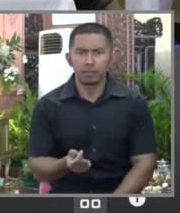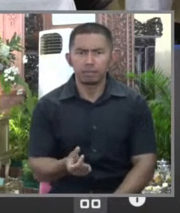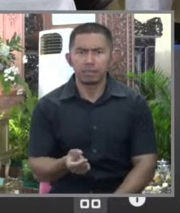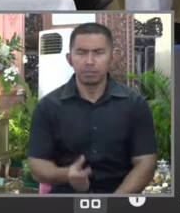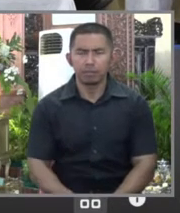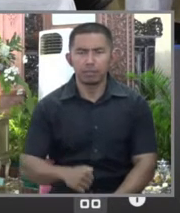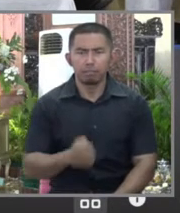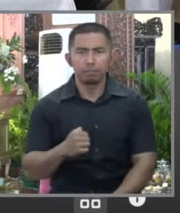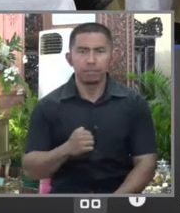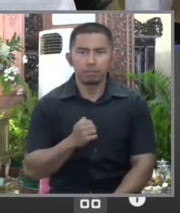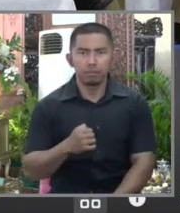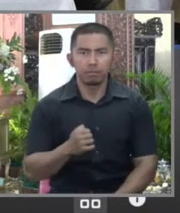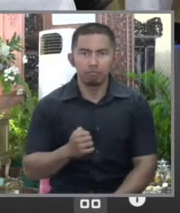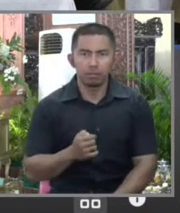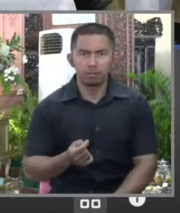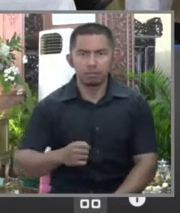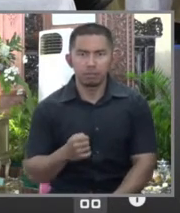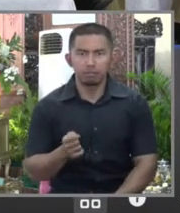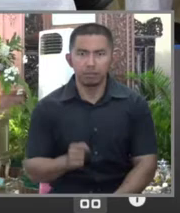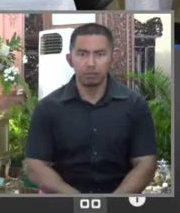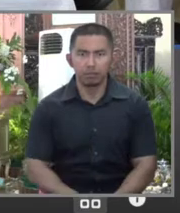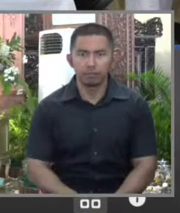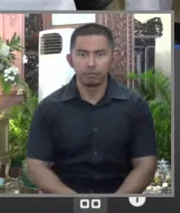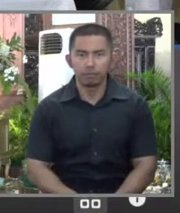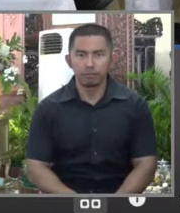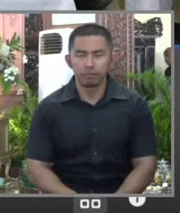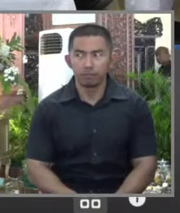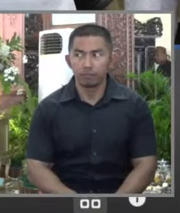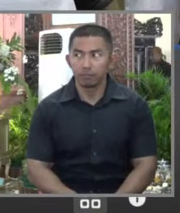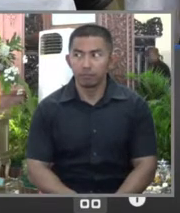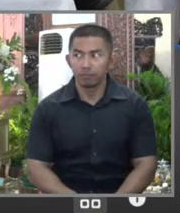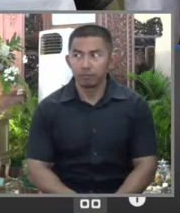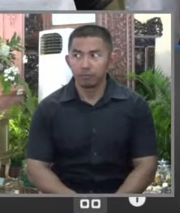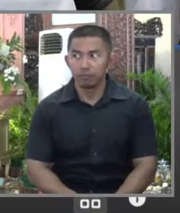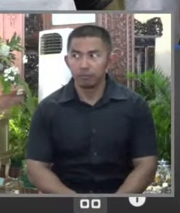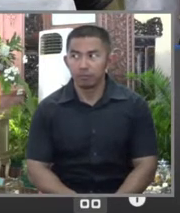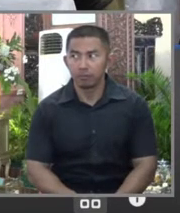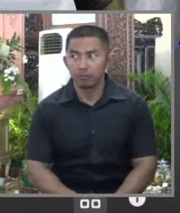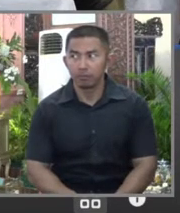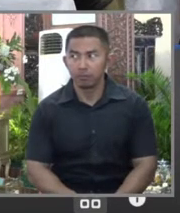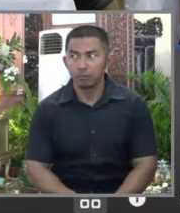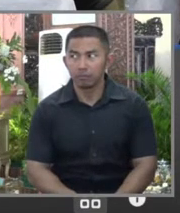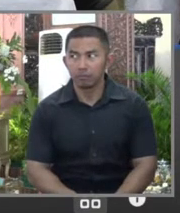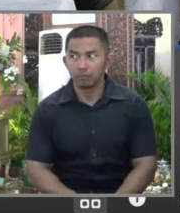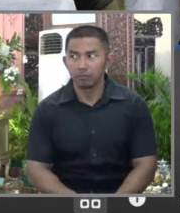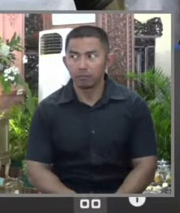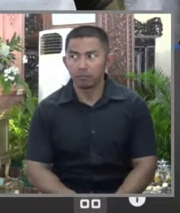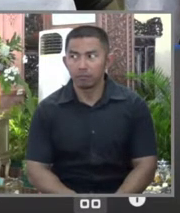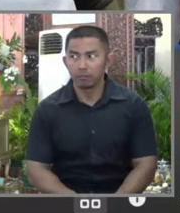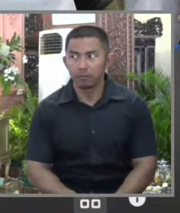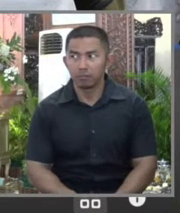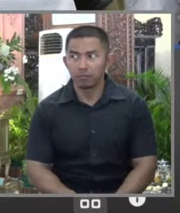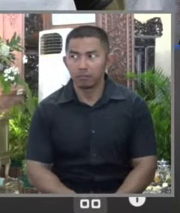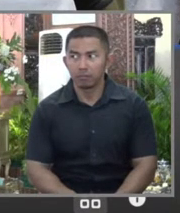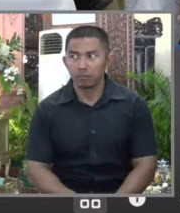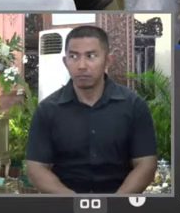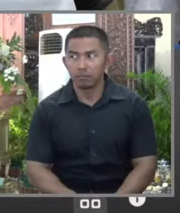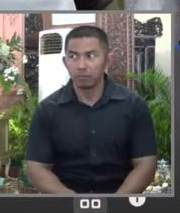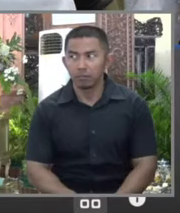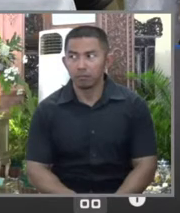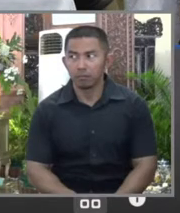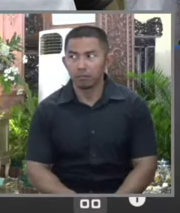gendang. Oh, waduh, serot. Oh, luar biasa raketok. Oke, okay. Oh, niat